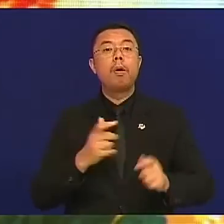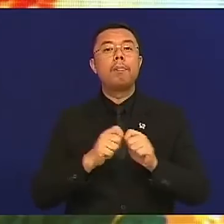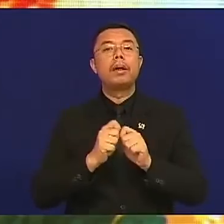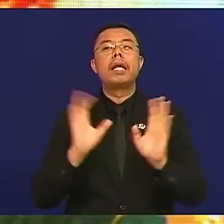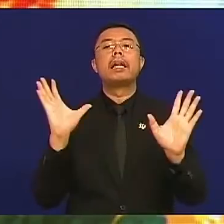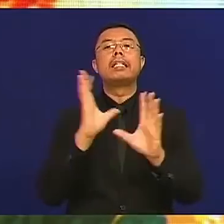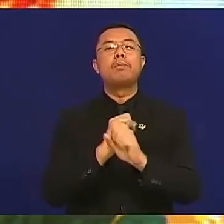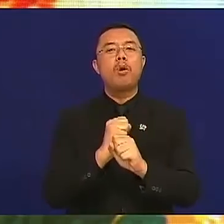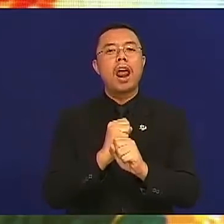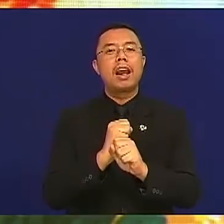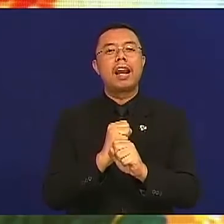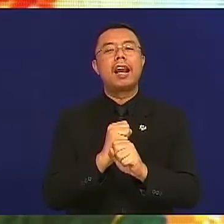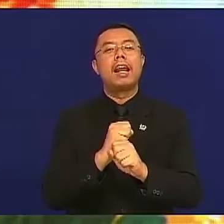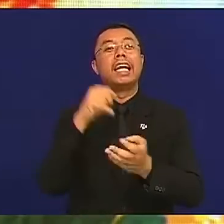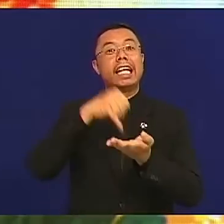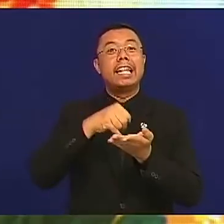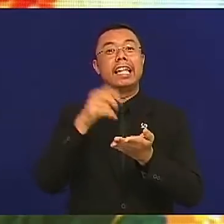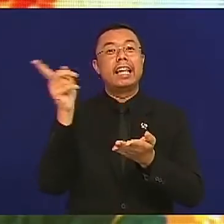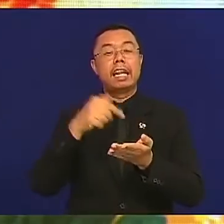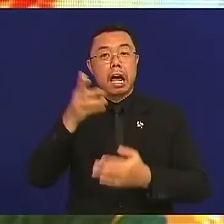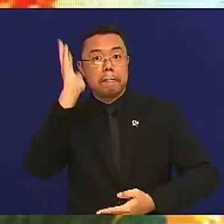membuat resume atau ikhtisar atau